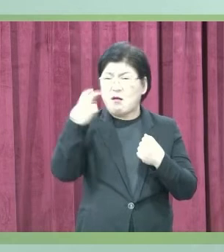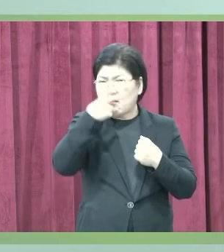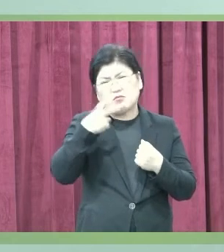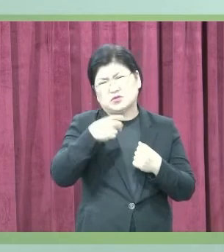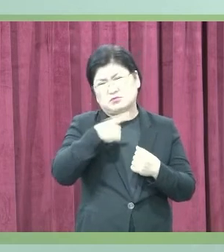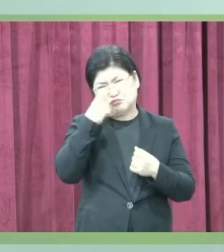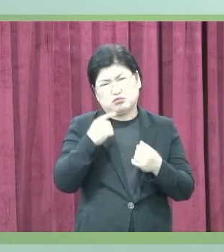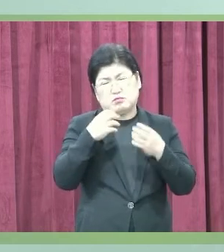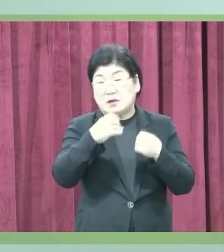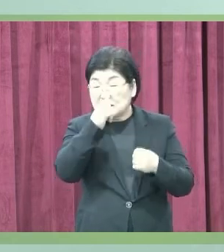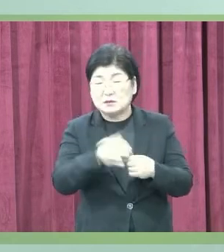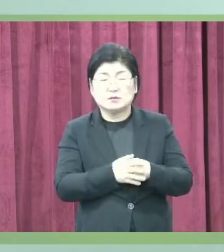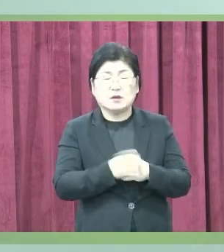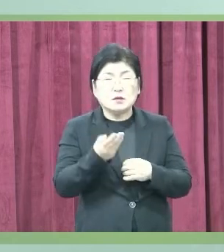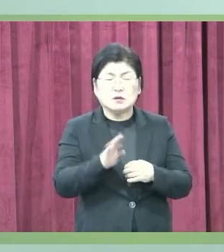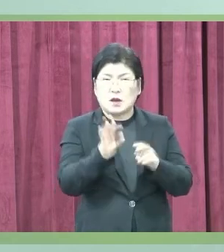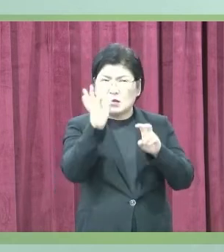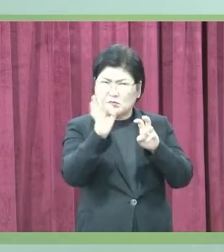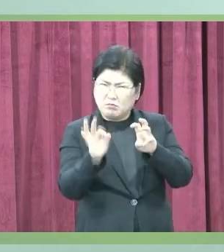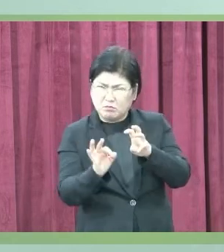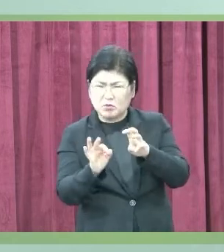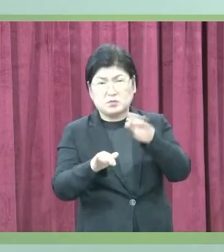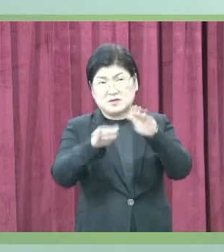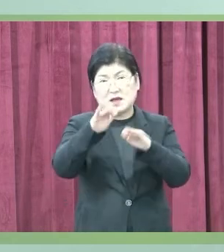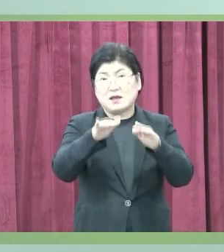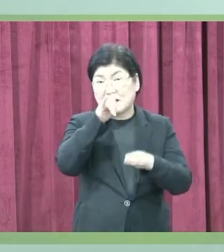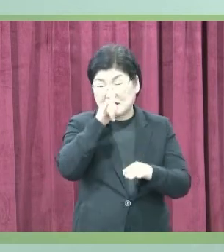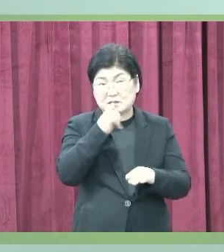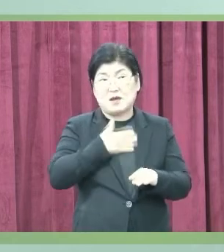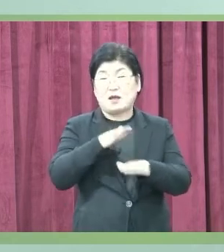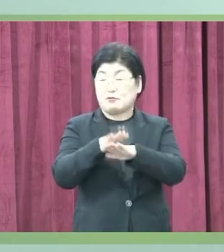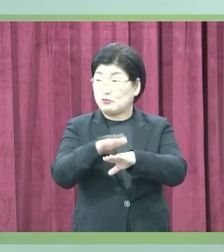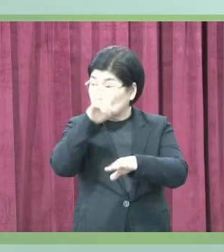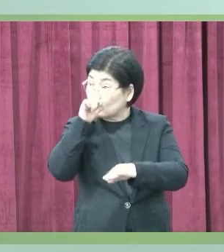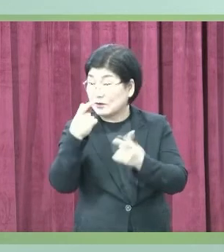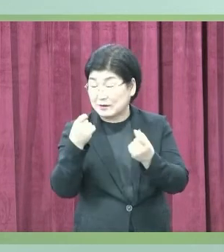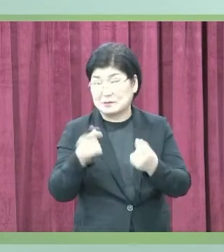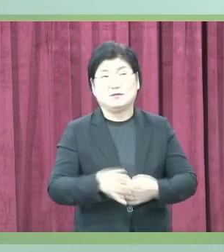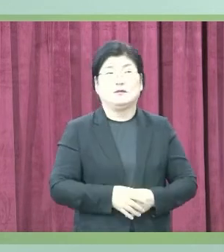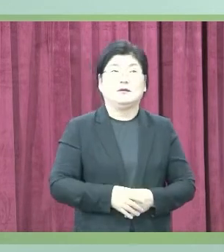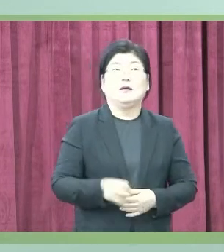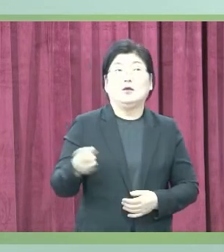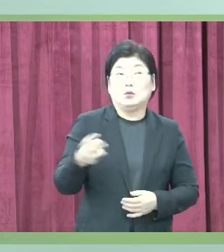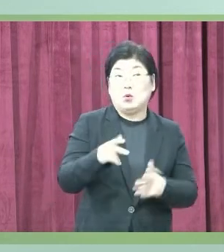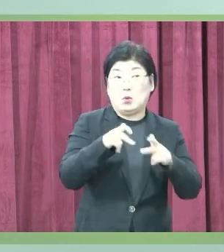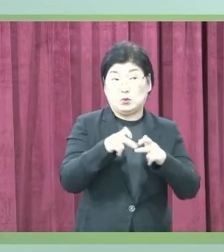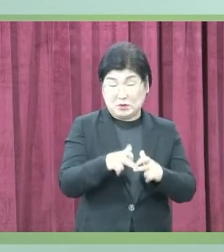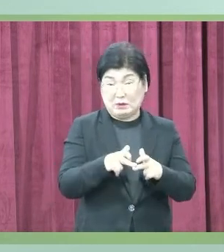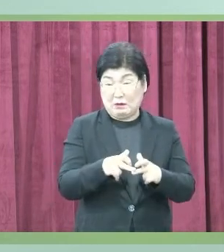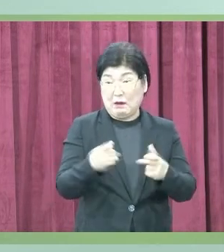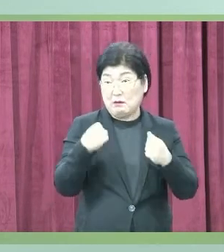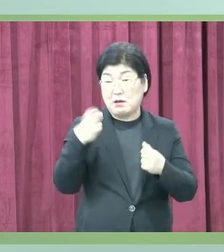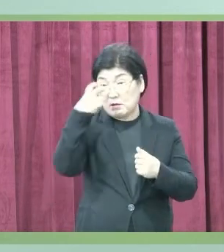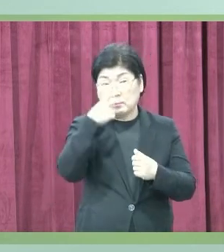나타났습니다. 다만 이 퍼센트 정도는 조금 차이가 있음을 참고로 보시면 되겠습니다. 그리고 장애인이 왜